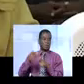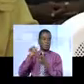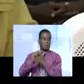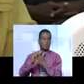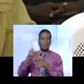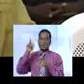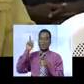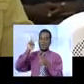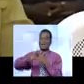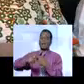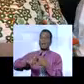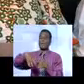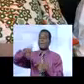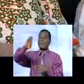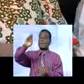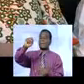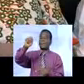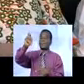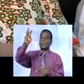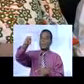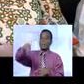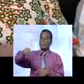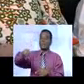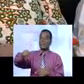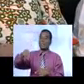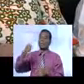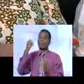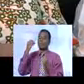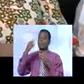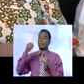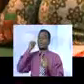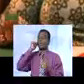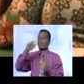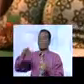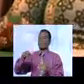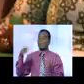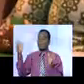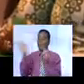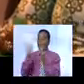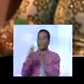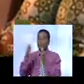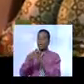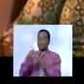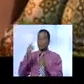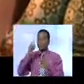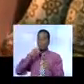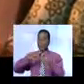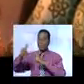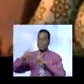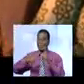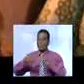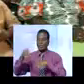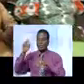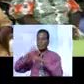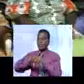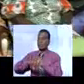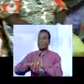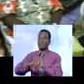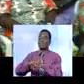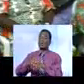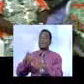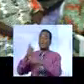Grand Bassam, des centaines de femmes réunies pour échanger ensemble sur les leviers du progrès de